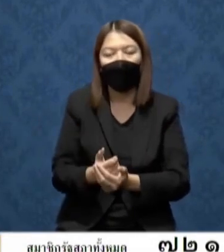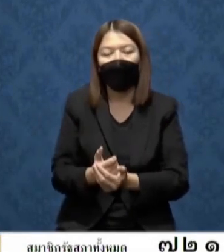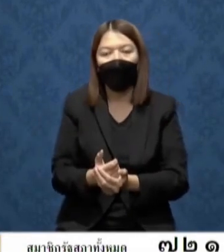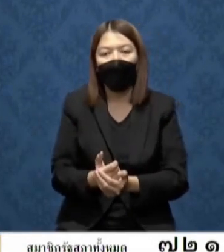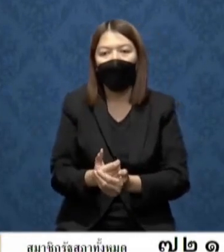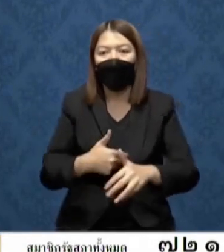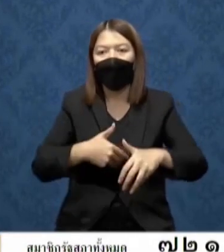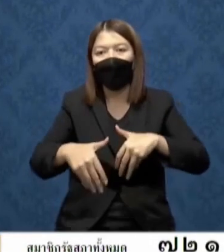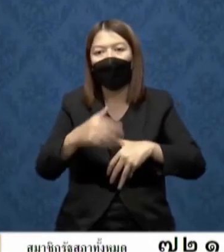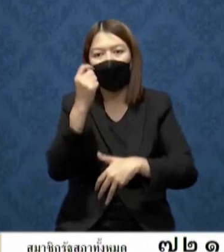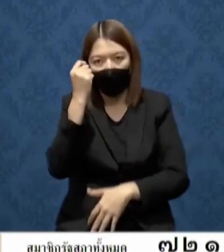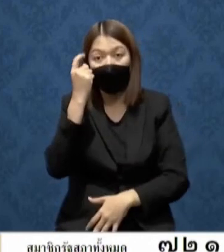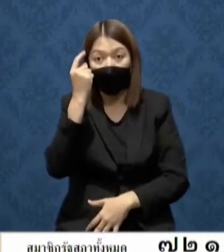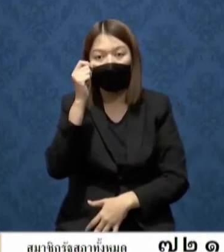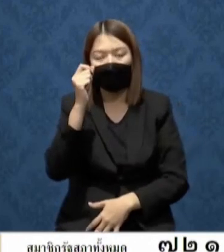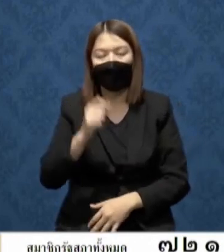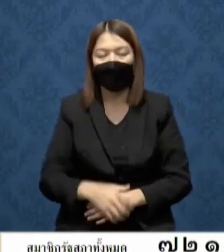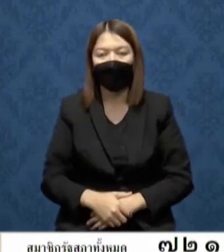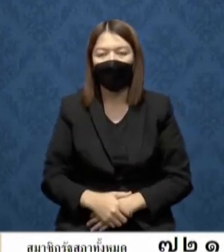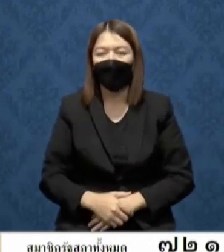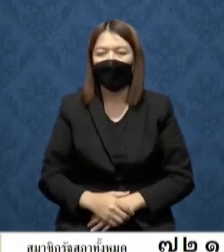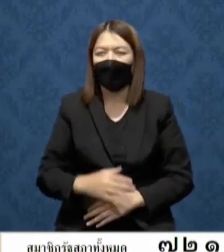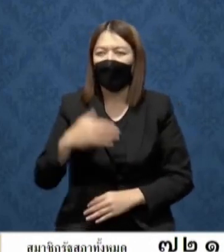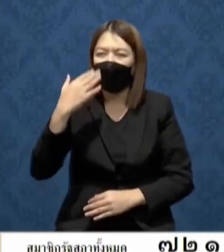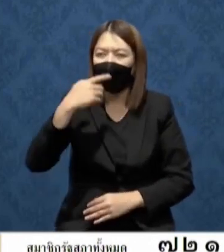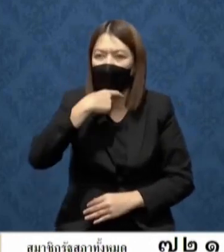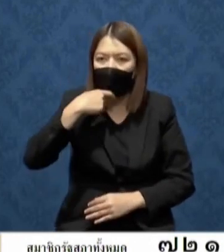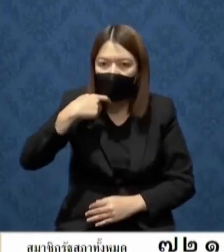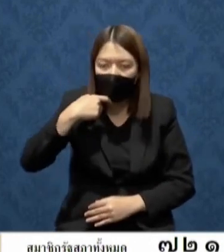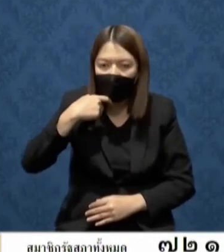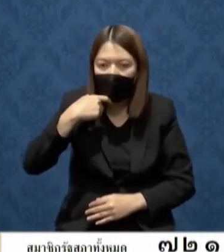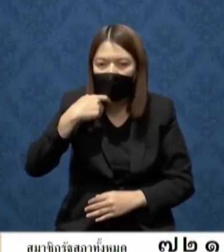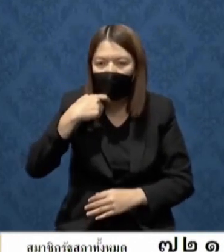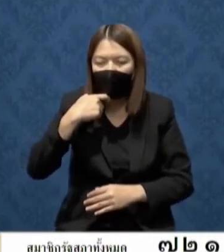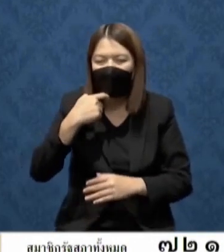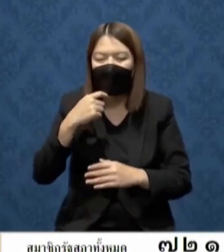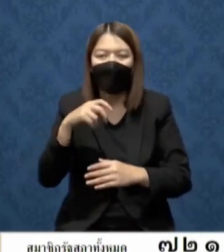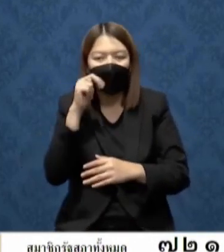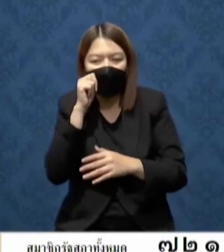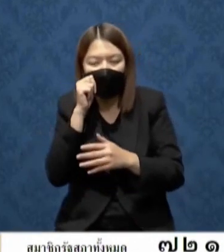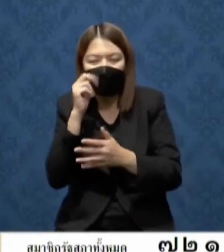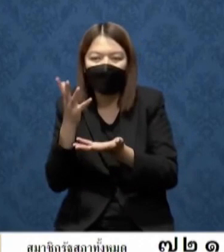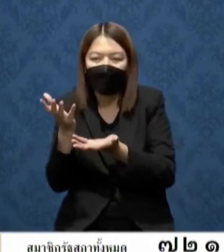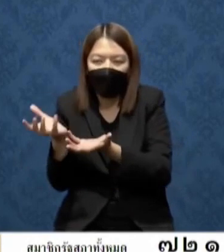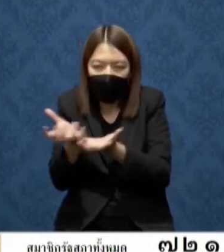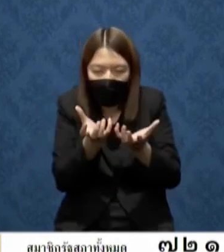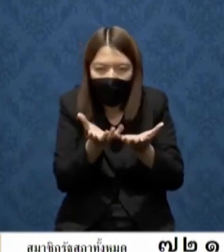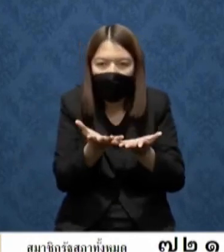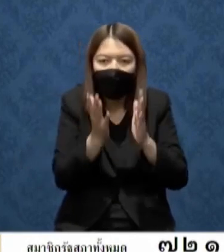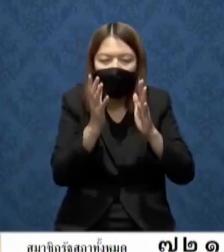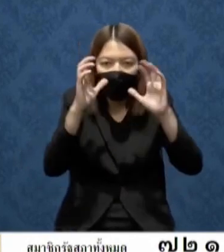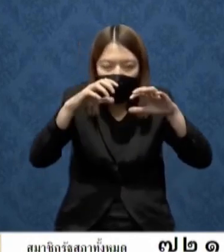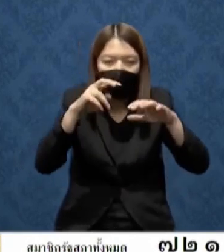ประชาชนทฟงอยู่ เข้าใจทผมพูดครัหน้าแรง ขดนำไปหาคนหน้าฝน ขนคนหนีน้ำพิสน